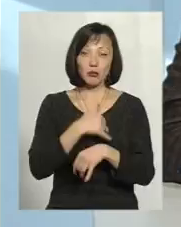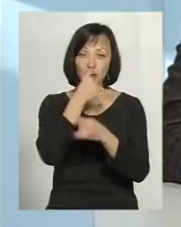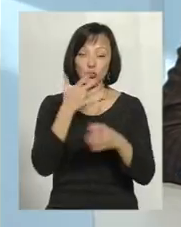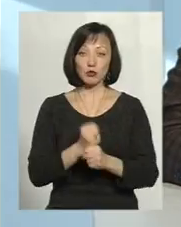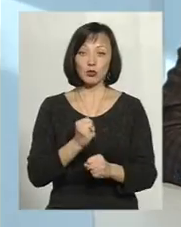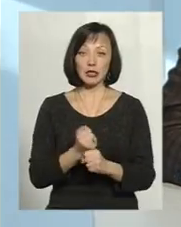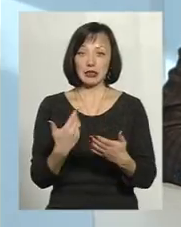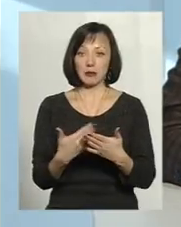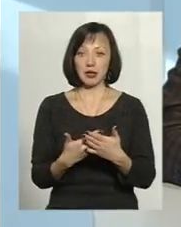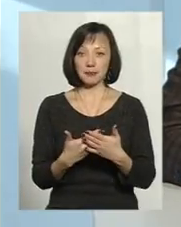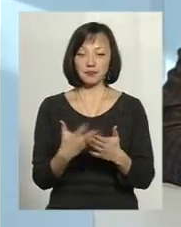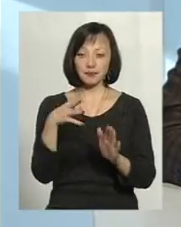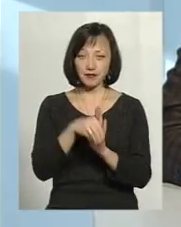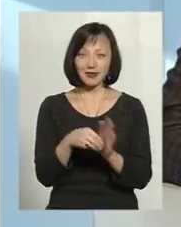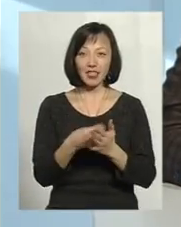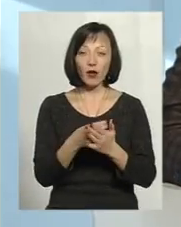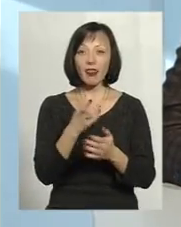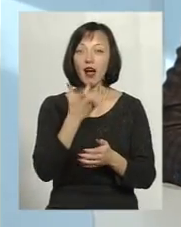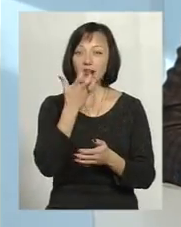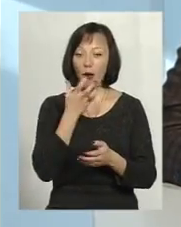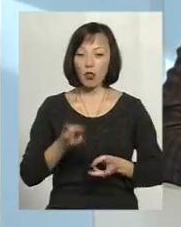що, наприклад, складові тарифи на тепло